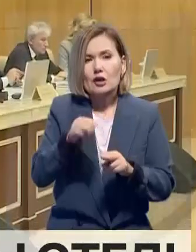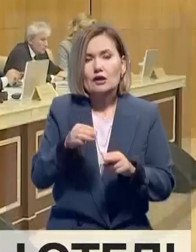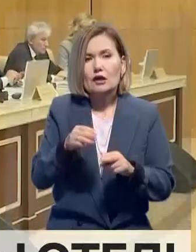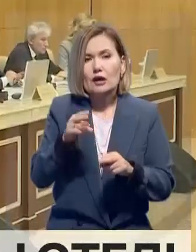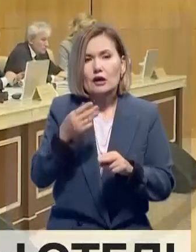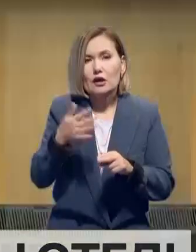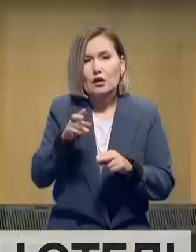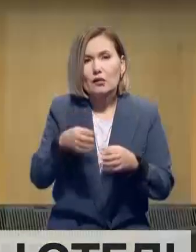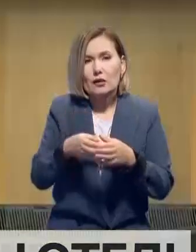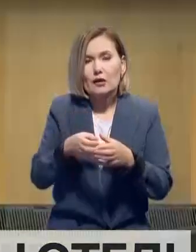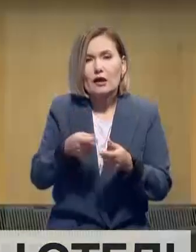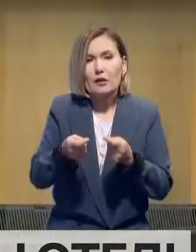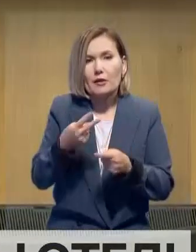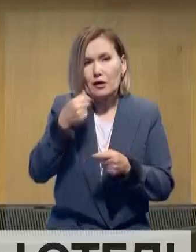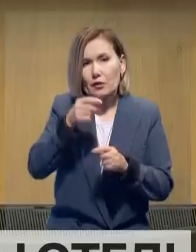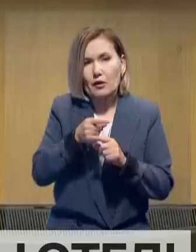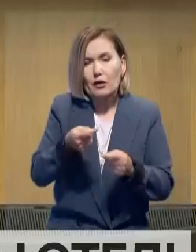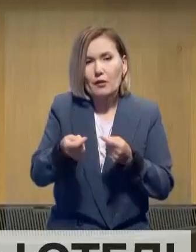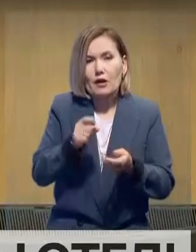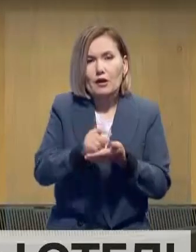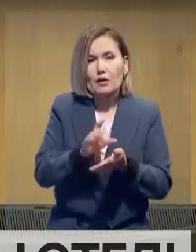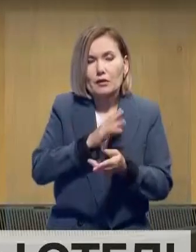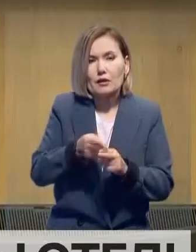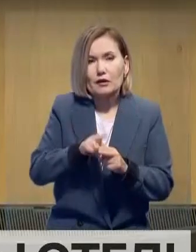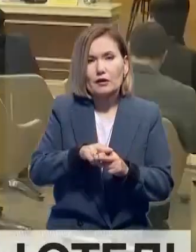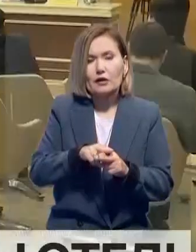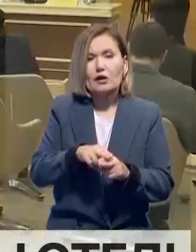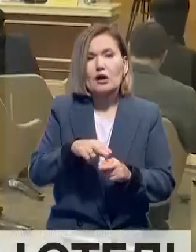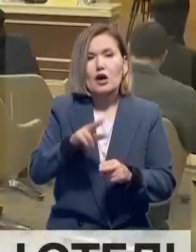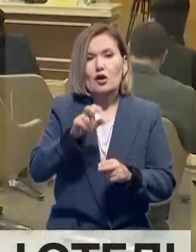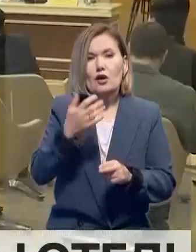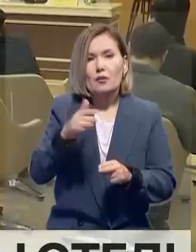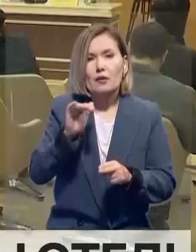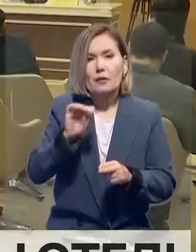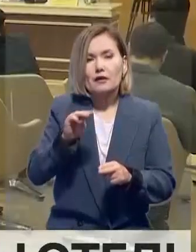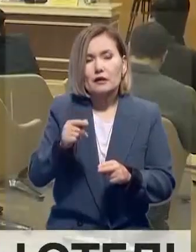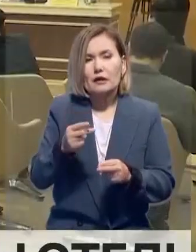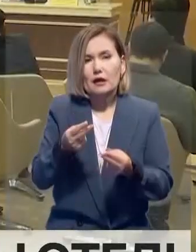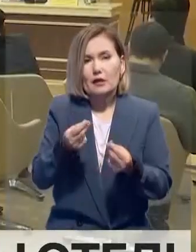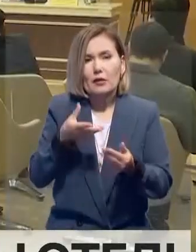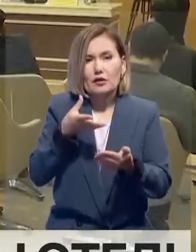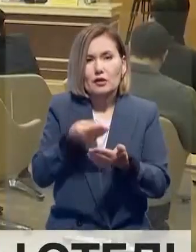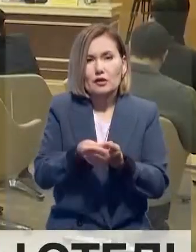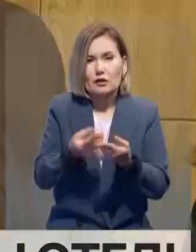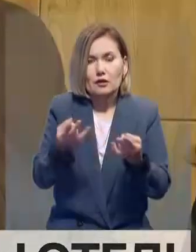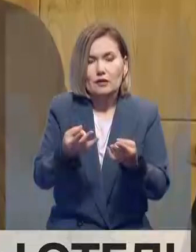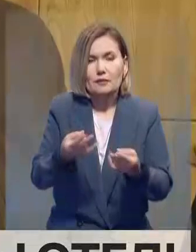адамнан асатын ұйымға 2 жыл басшылық етуге тиіс. Және 350 мың теңге жарна төлеу